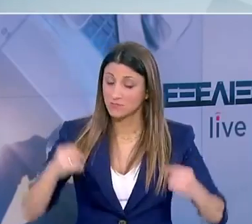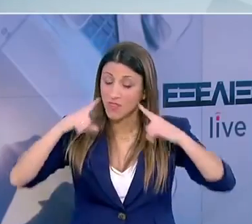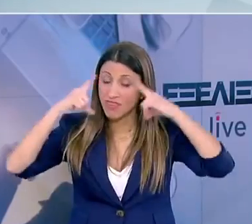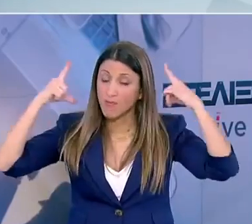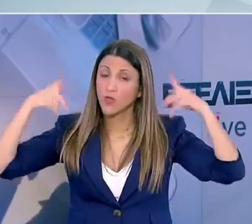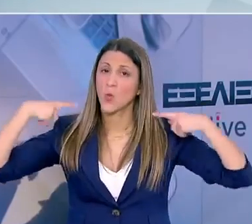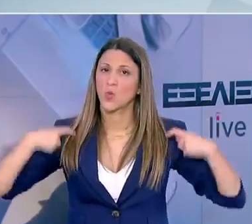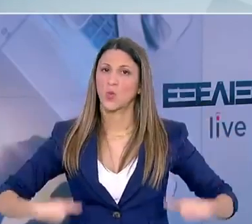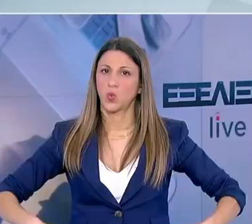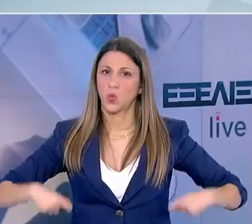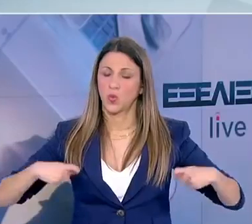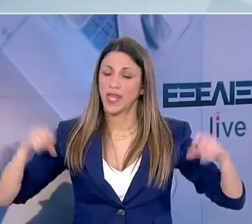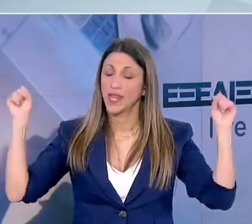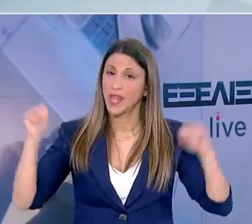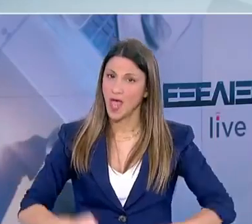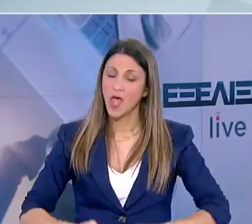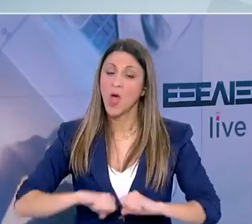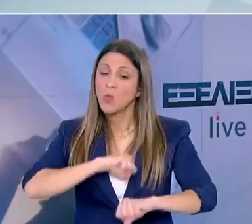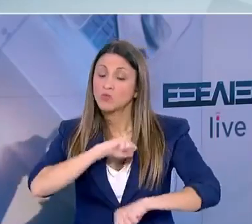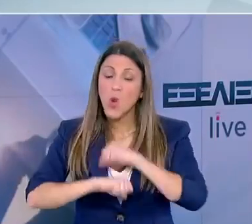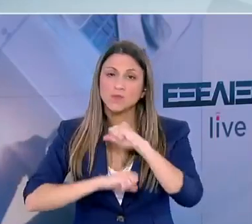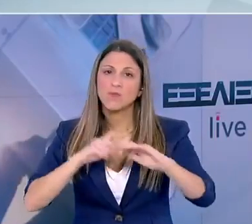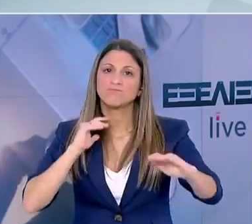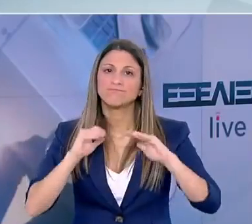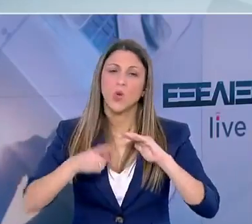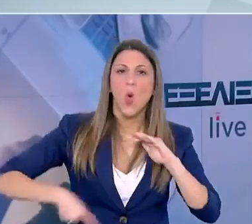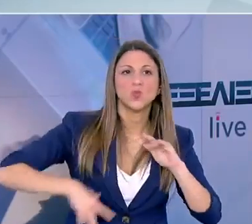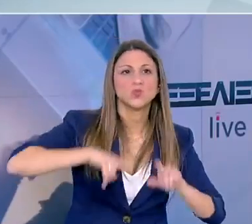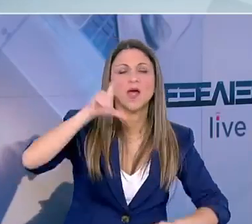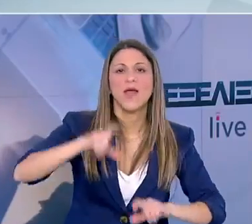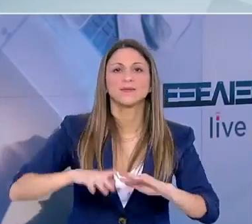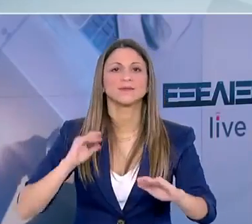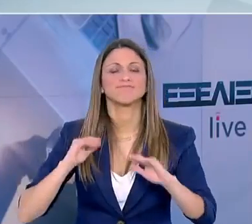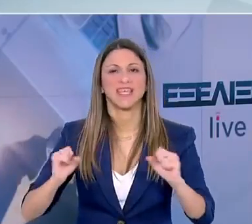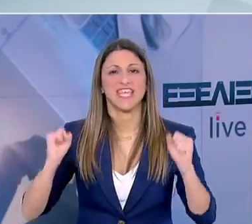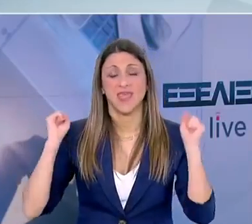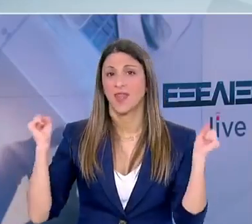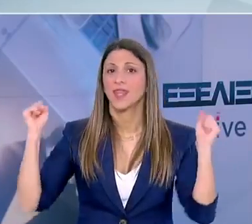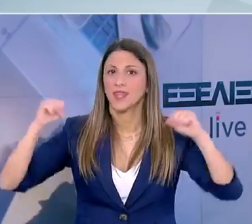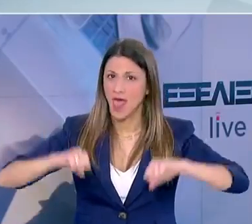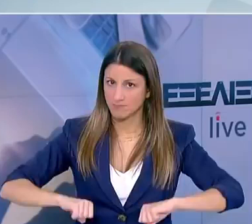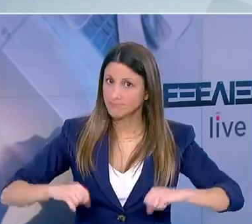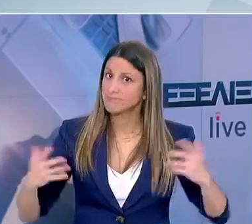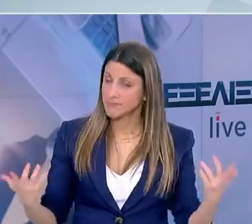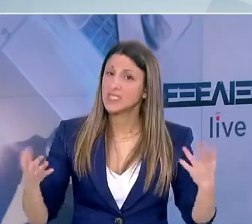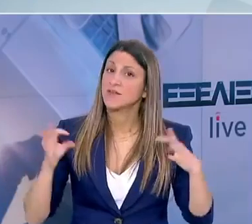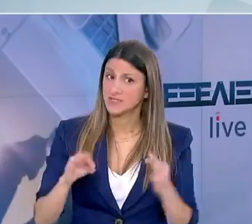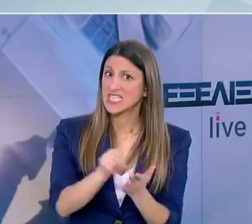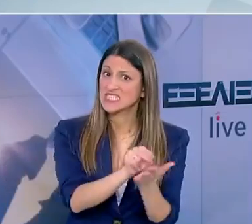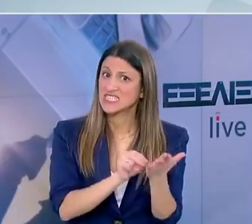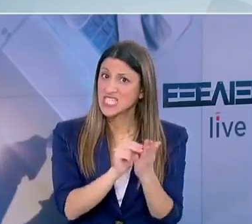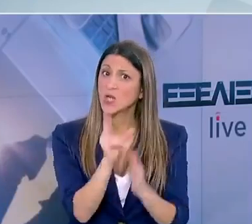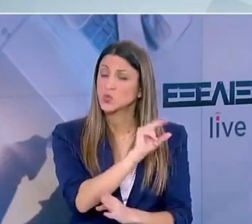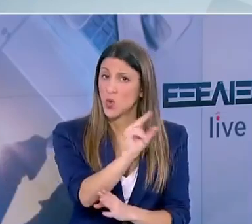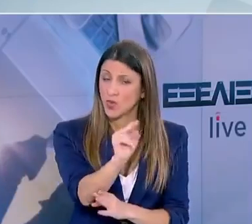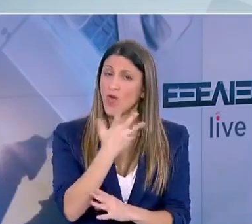ευαισθησίες. Φυσικά και κάνουμε ό,τι μπορούμε να προασπίσουμε την υγεία όλων μας και των Ρωμά συμπολιτών μας. Και γι' αυτό βέβαια βρεθήκαμε και σήμερα κοντά